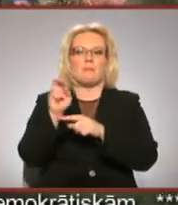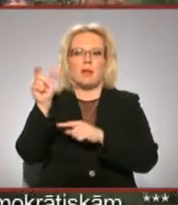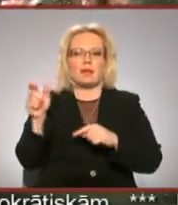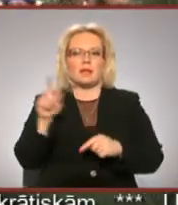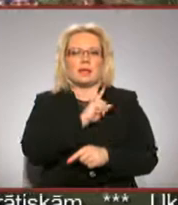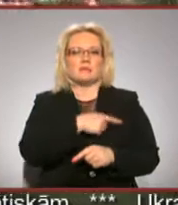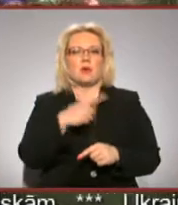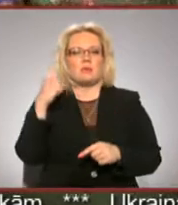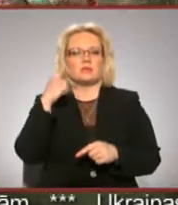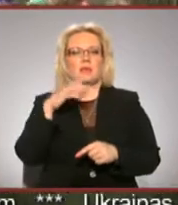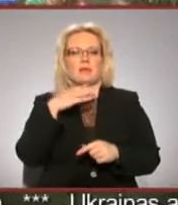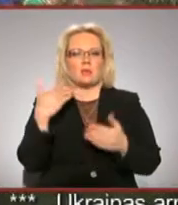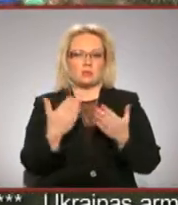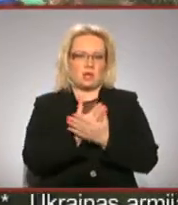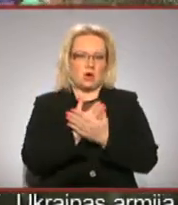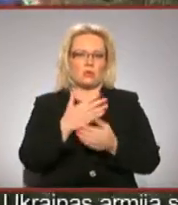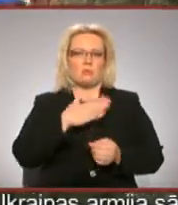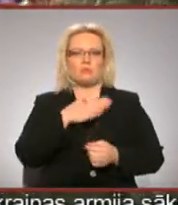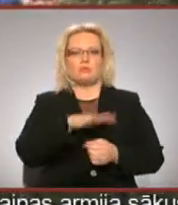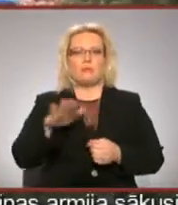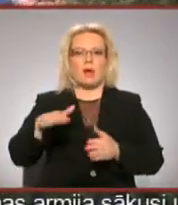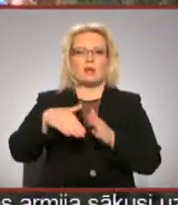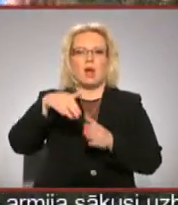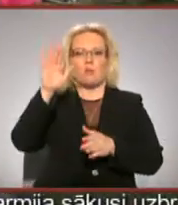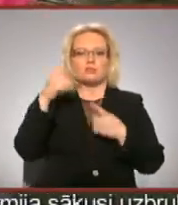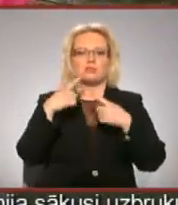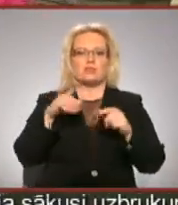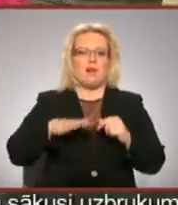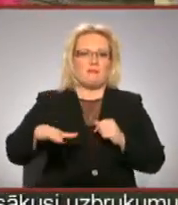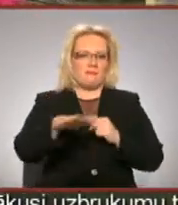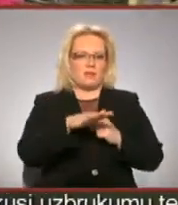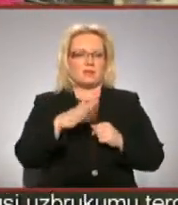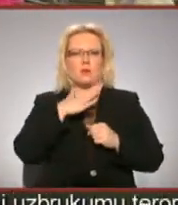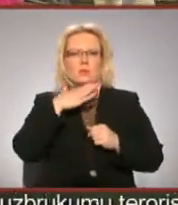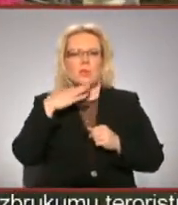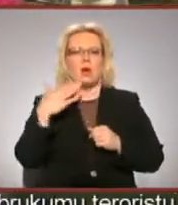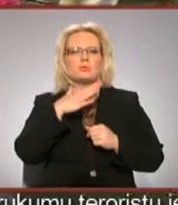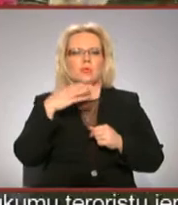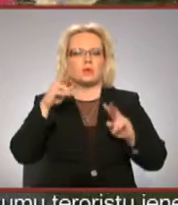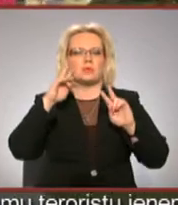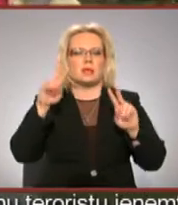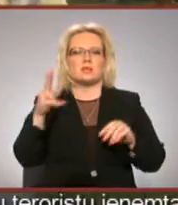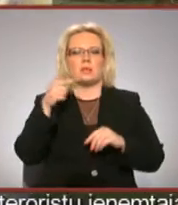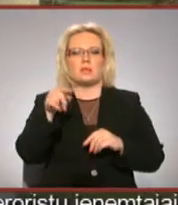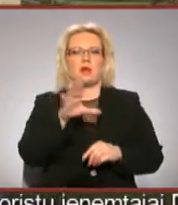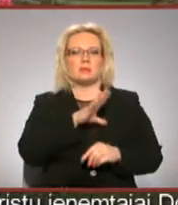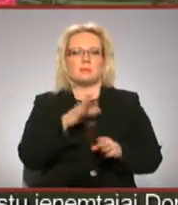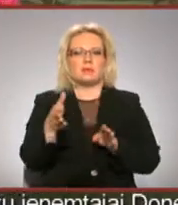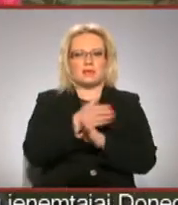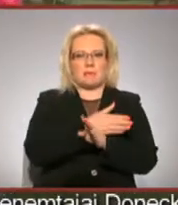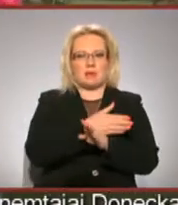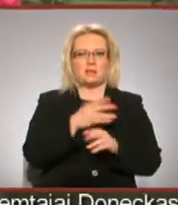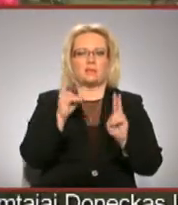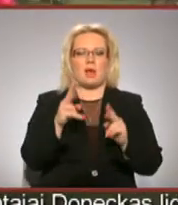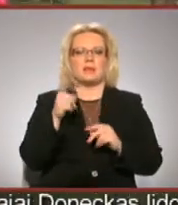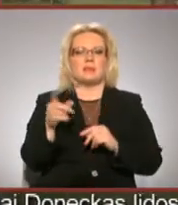uzzināt daudz jauna. Mūsu bērni jau ir auguši pavisam citā vidē, un viņi daudz ko nezin no tā, kas ir bijis iepriekš. Un